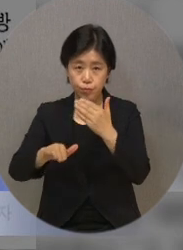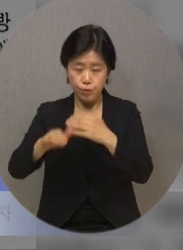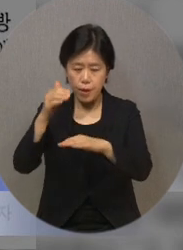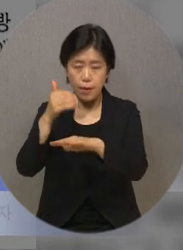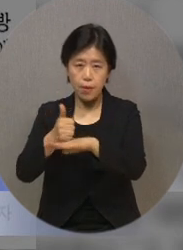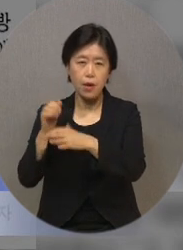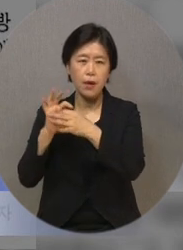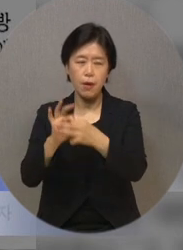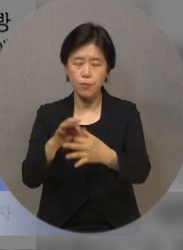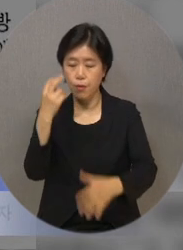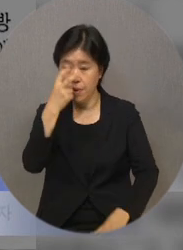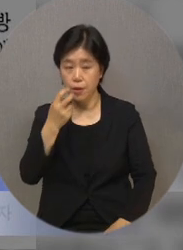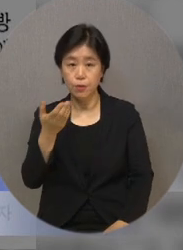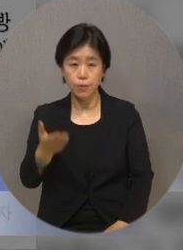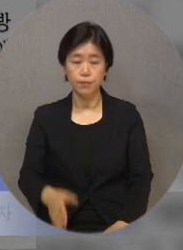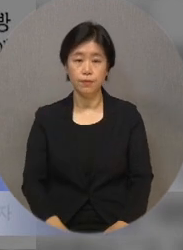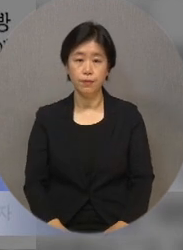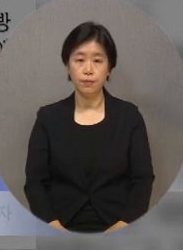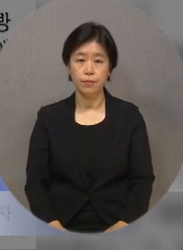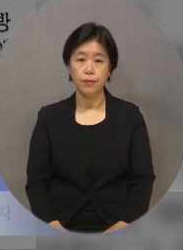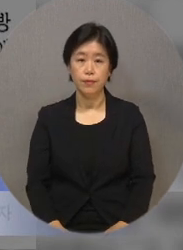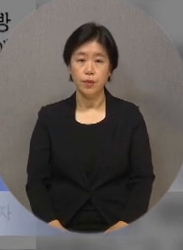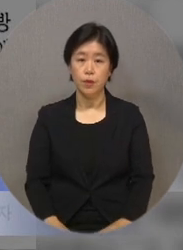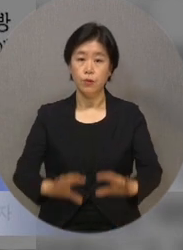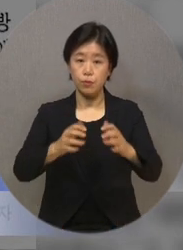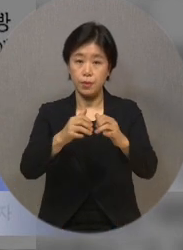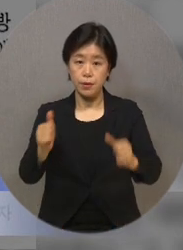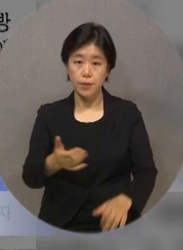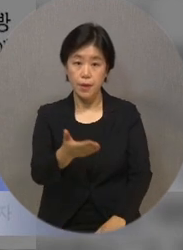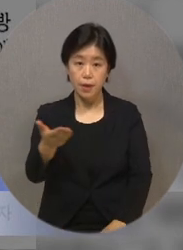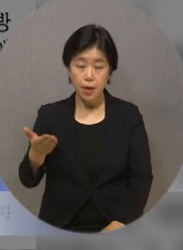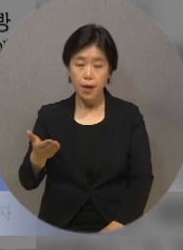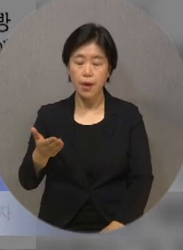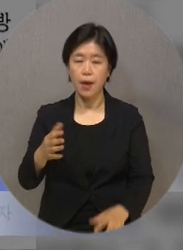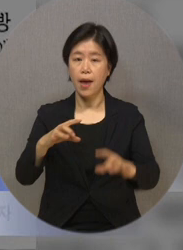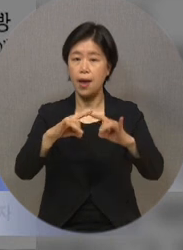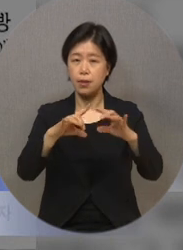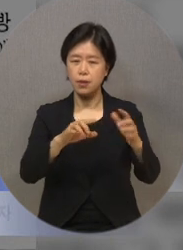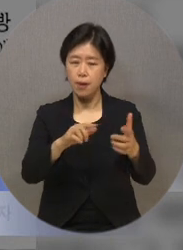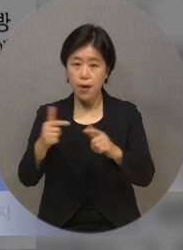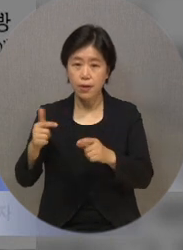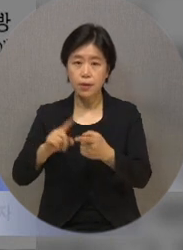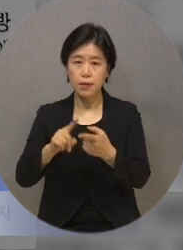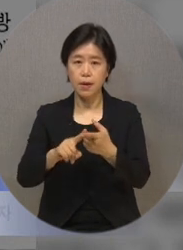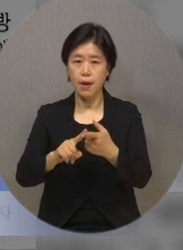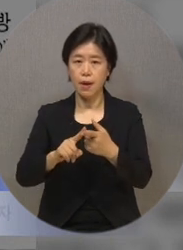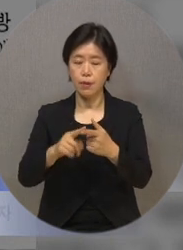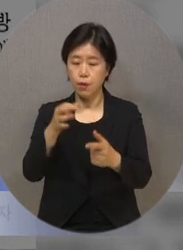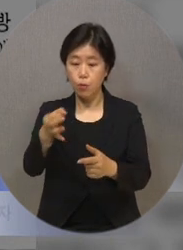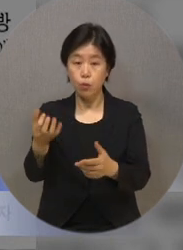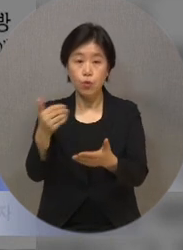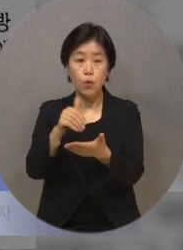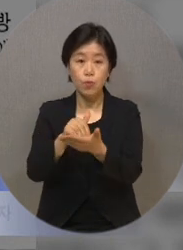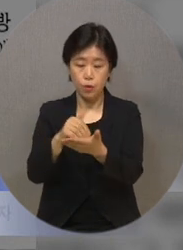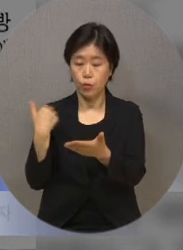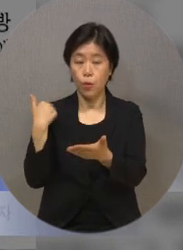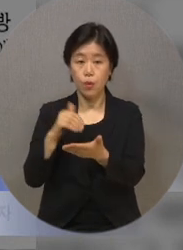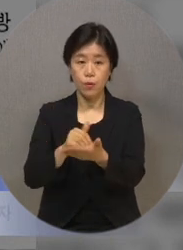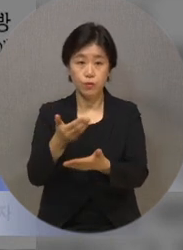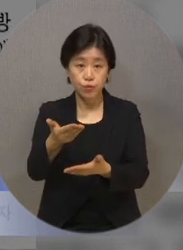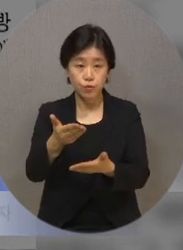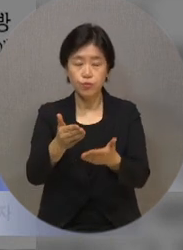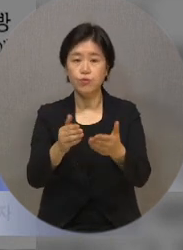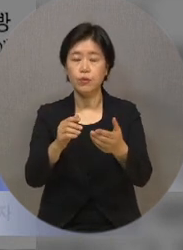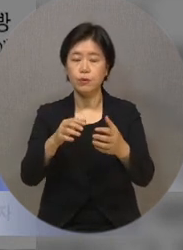말했습니다 특히 산자부는 국민들에게 에너지 캐시백에 대한 적극적인 홍보를 지속해서 이어나갈